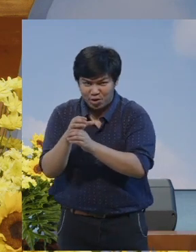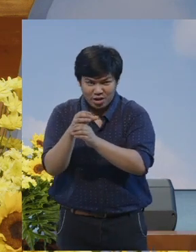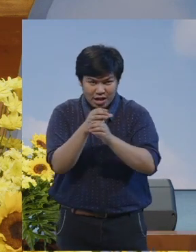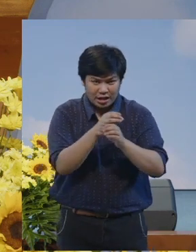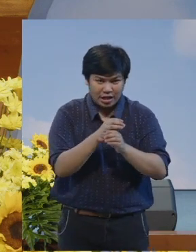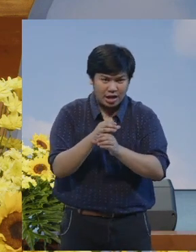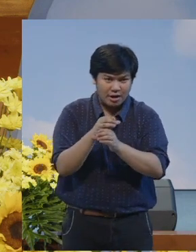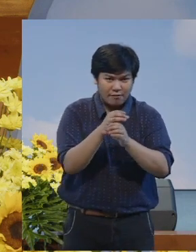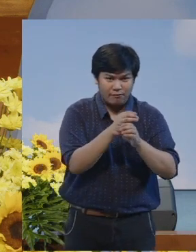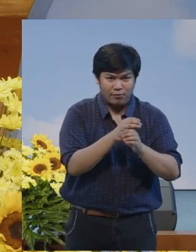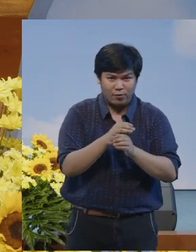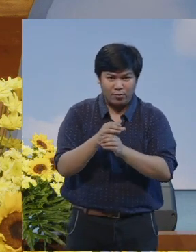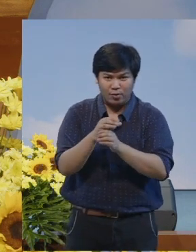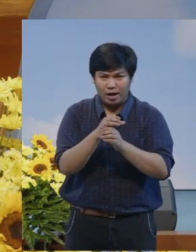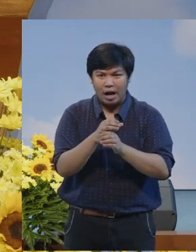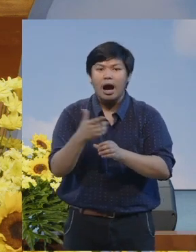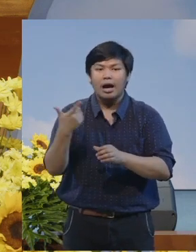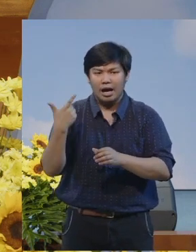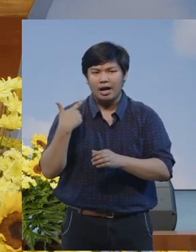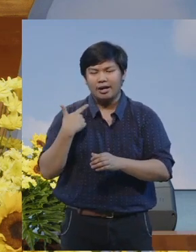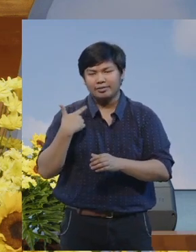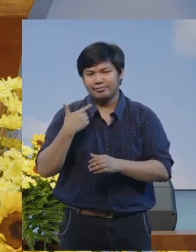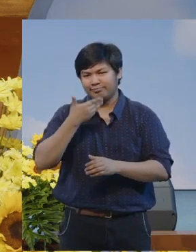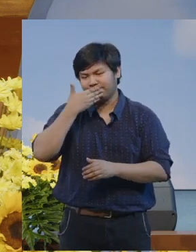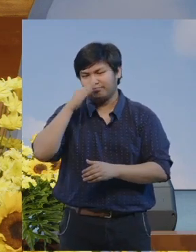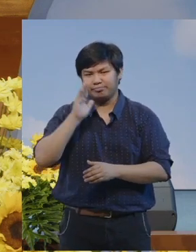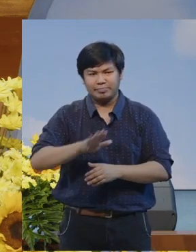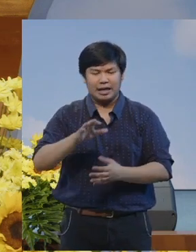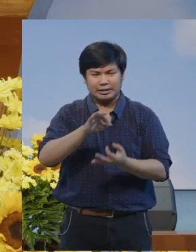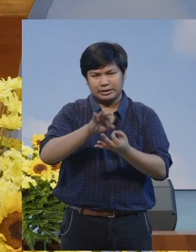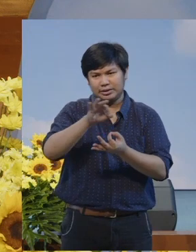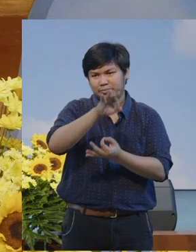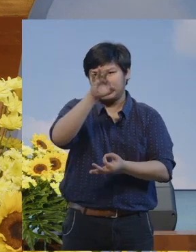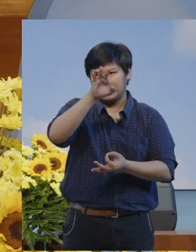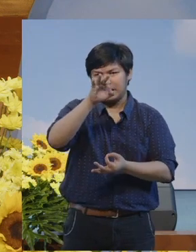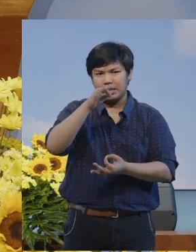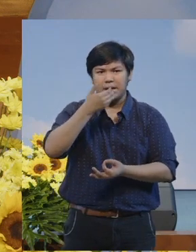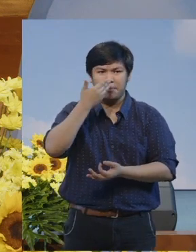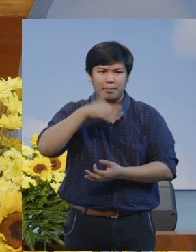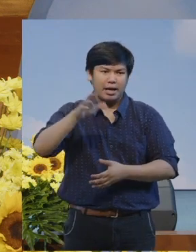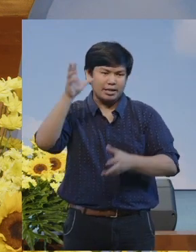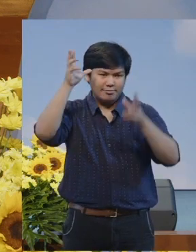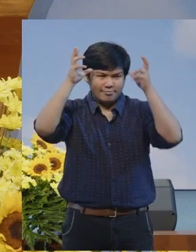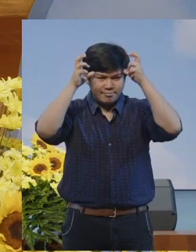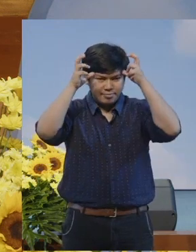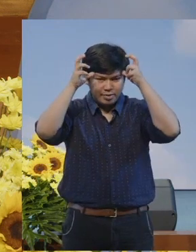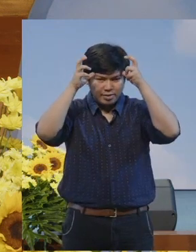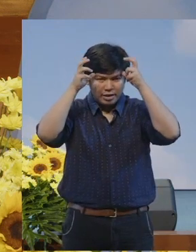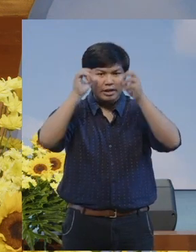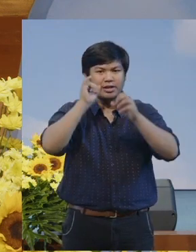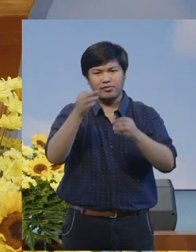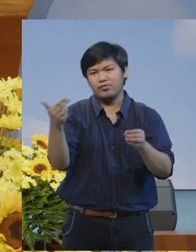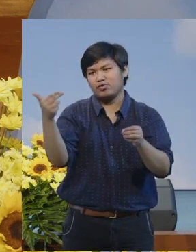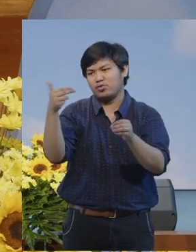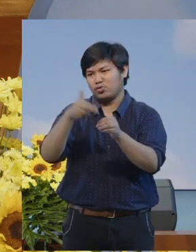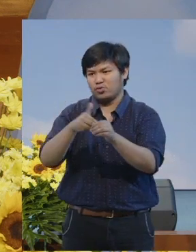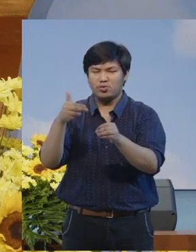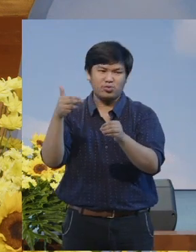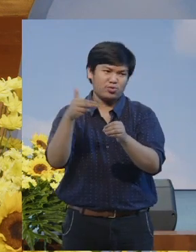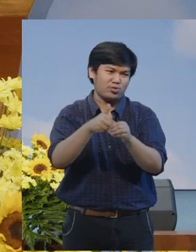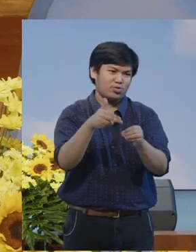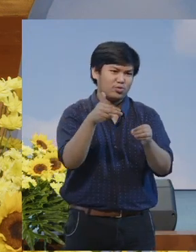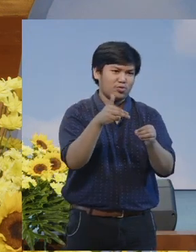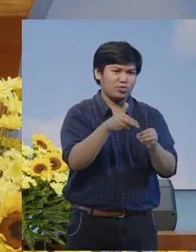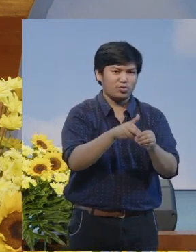Meron pong nahahalihan ng masamang espiritu dahil sa pagpaparticipate sa ganyang mga gawain.